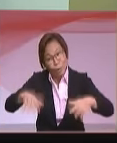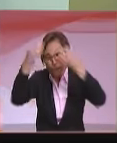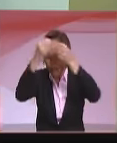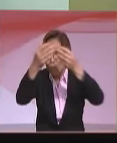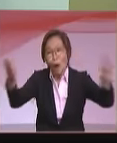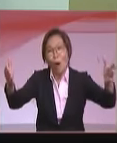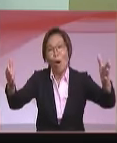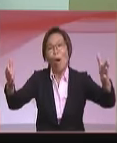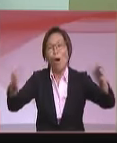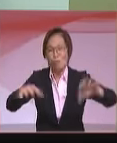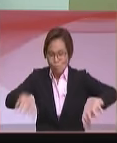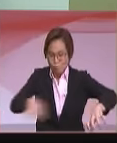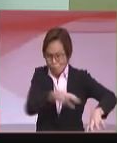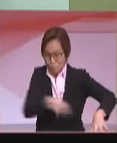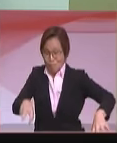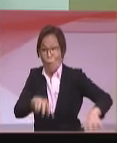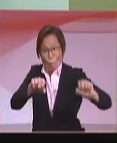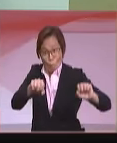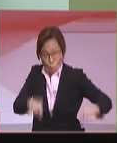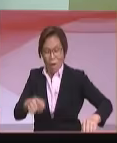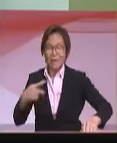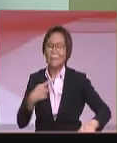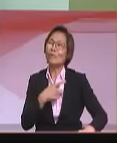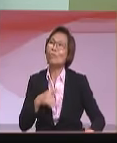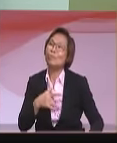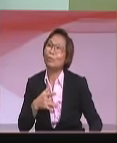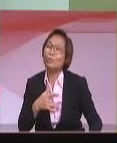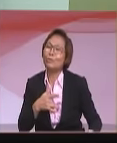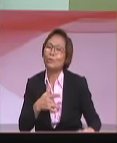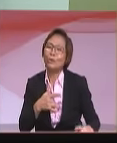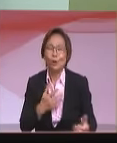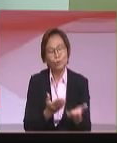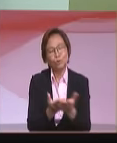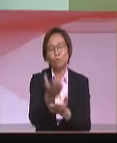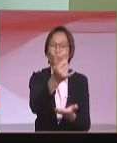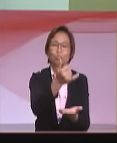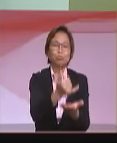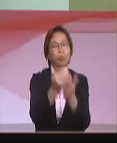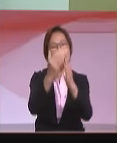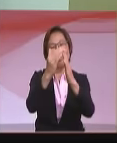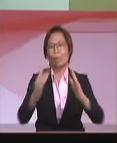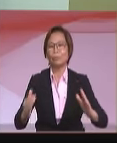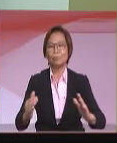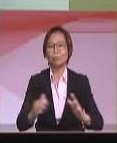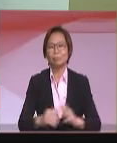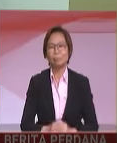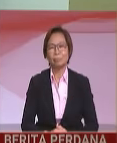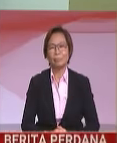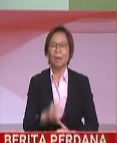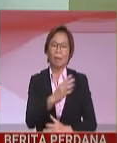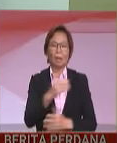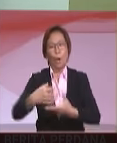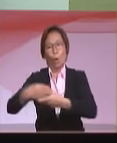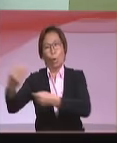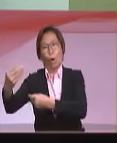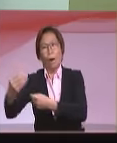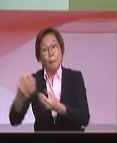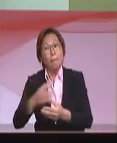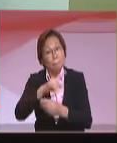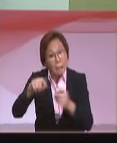tersebut, kami merasakan kami masih terus duduk di rumah dan keluar hanya bila